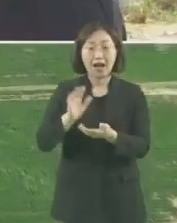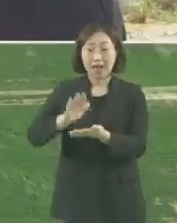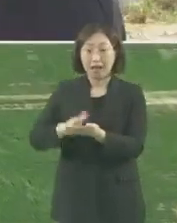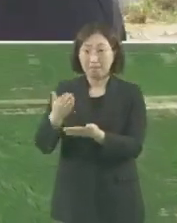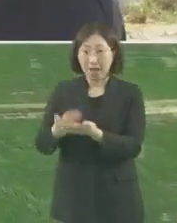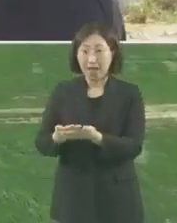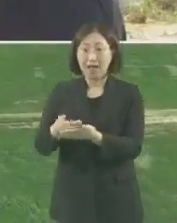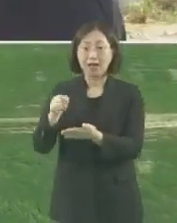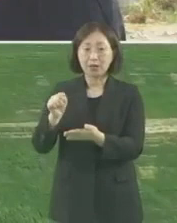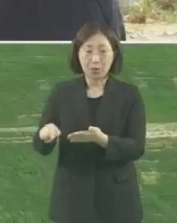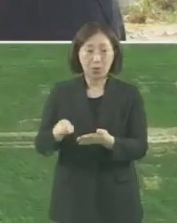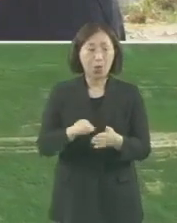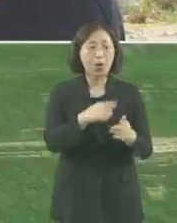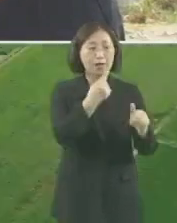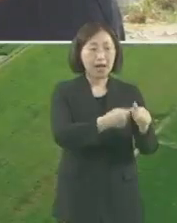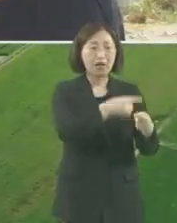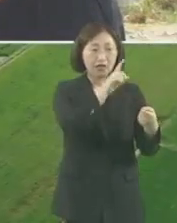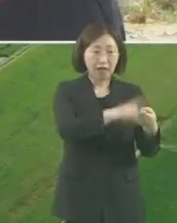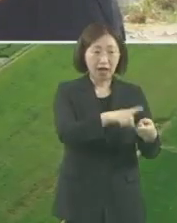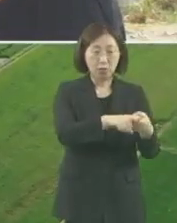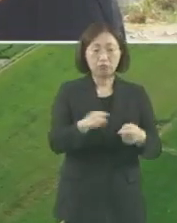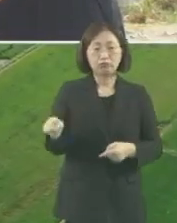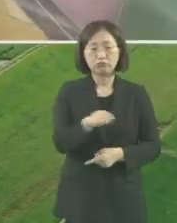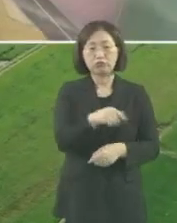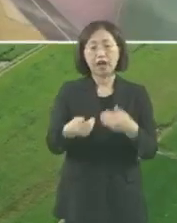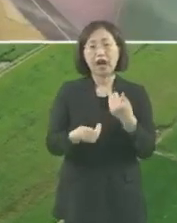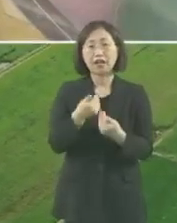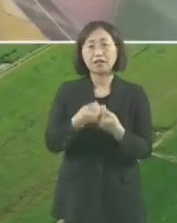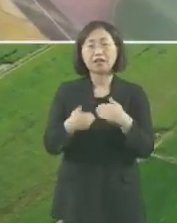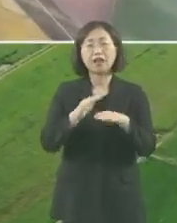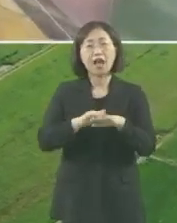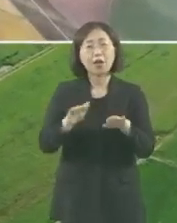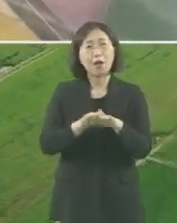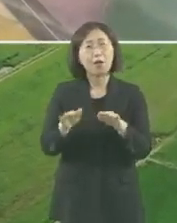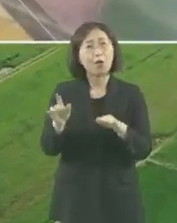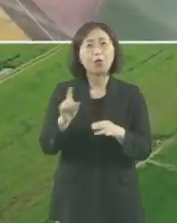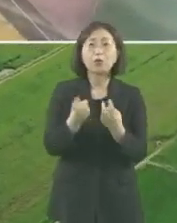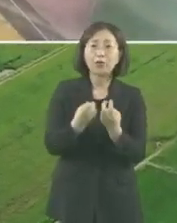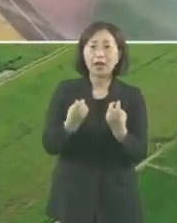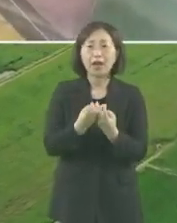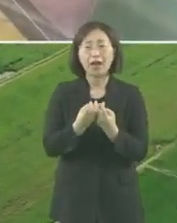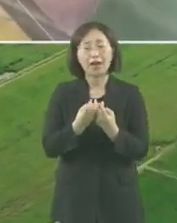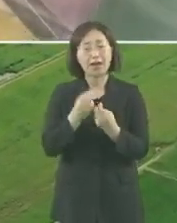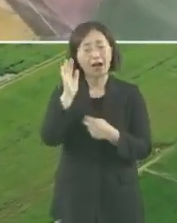둘러싼 충돌이 어떤 결론으로 이어질지 주목됩니다. TJB 강진원입니다.